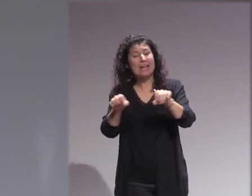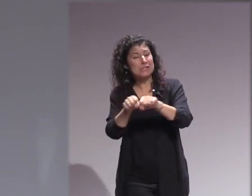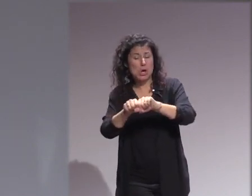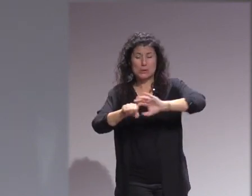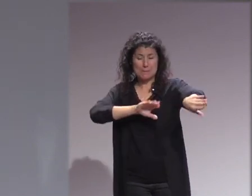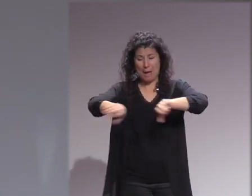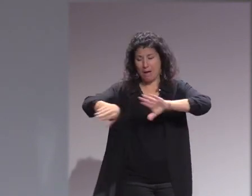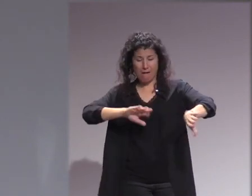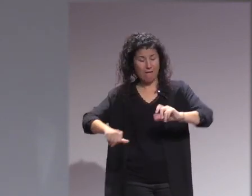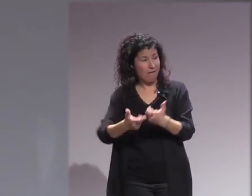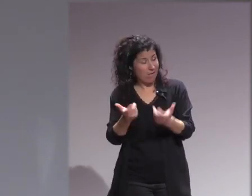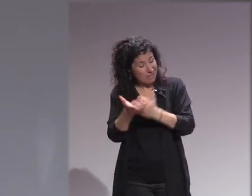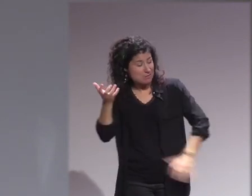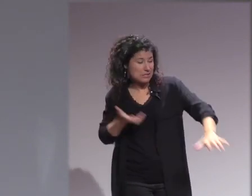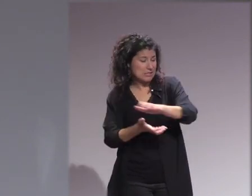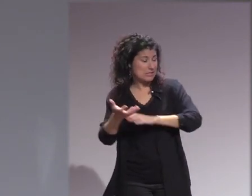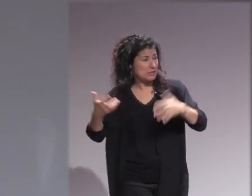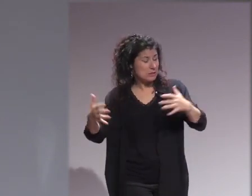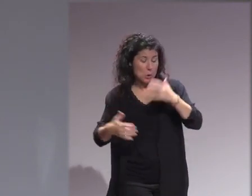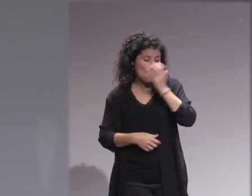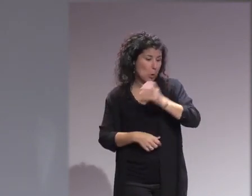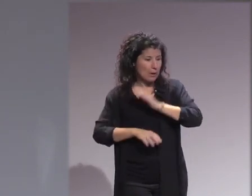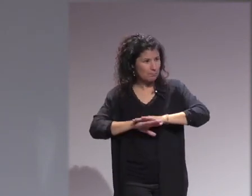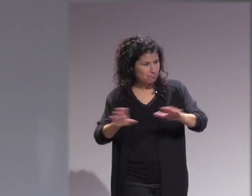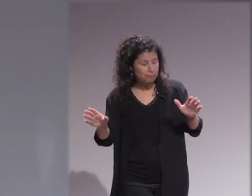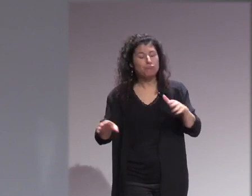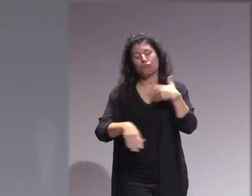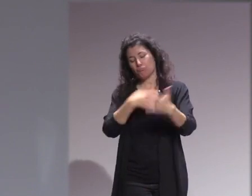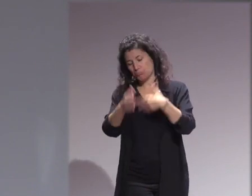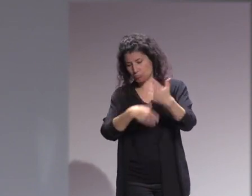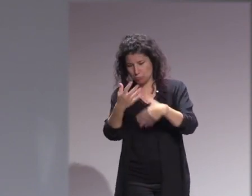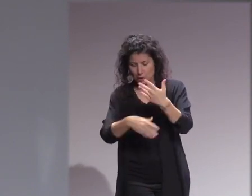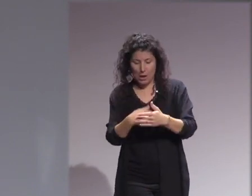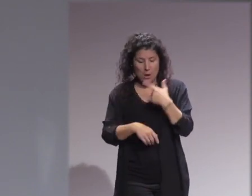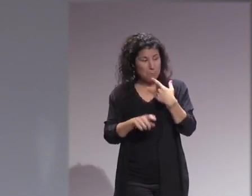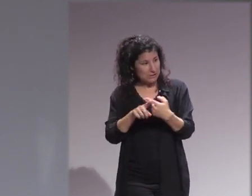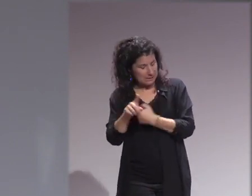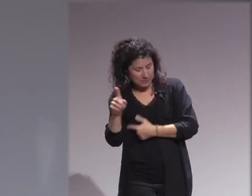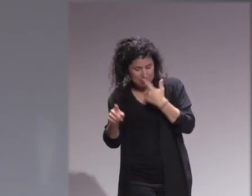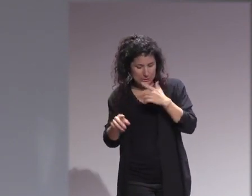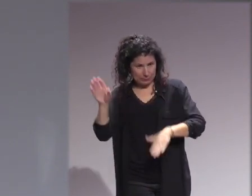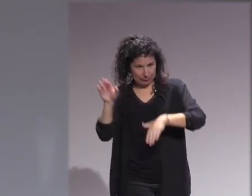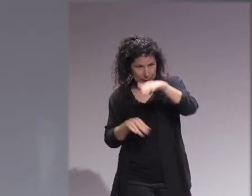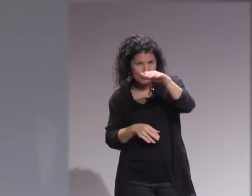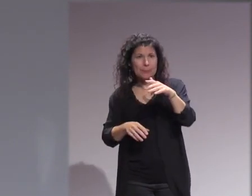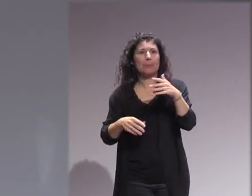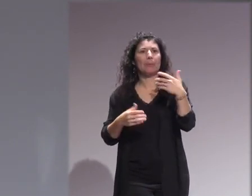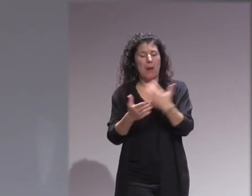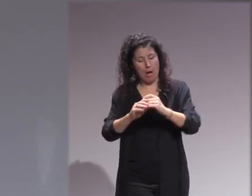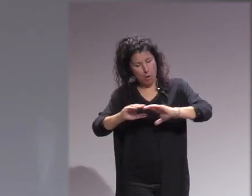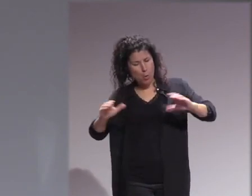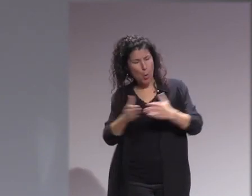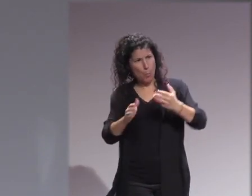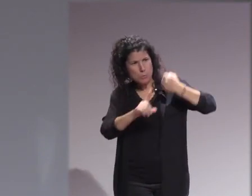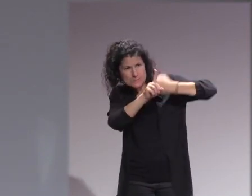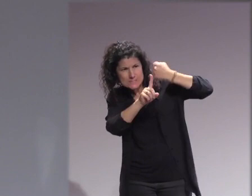d'État. Les personnes concernées ont fini par s'organiser politiquement et obtenu des excuses, je crois que c'était en 2015, de l'État français, bien entendu